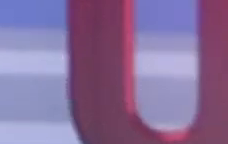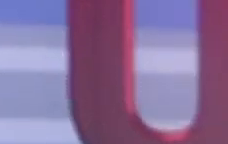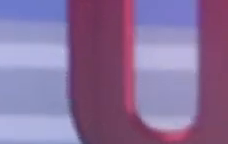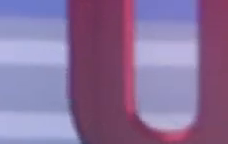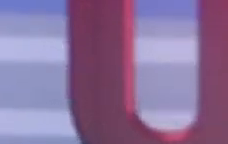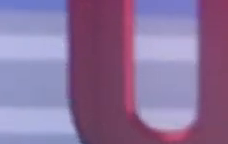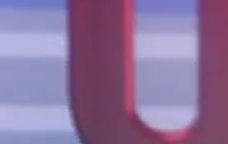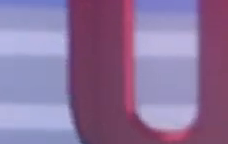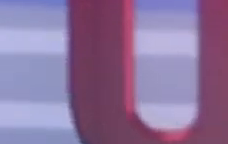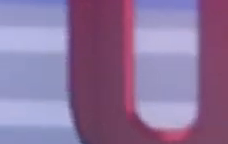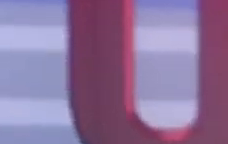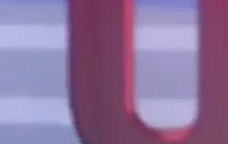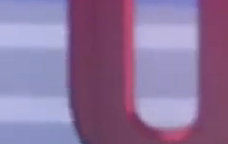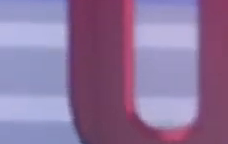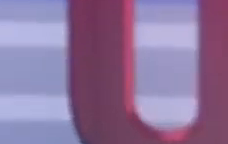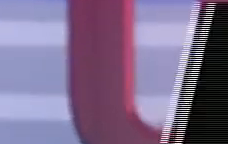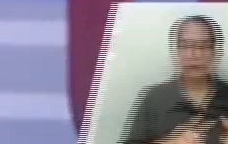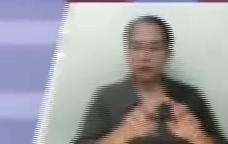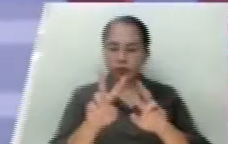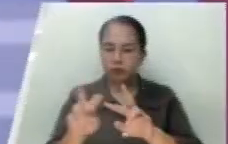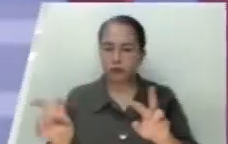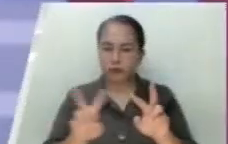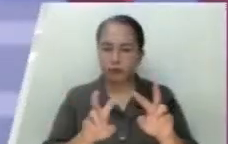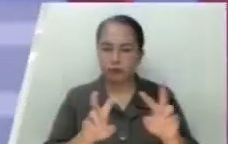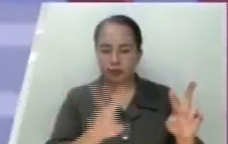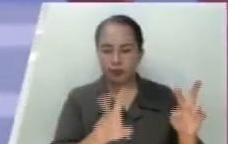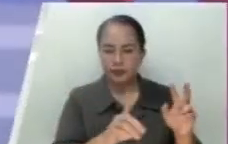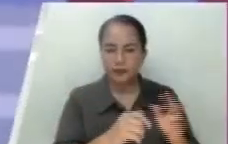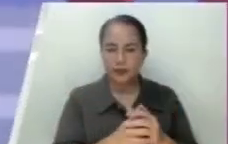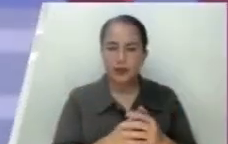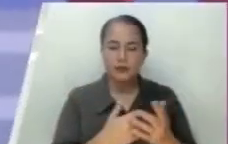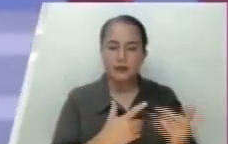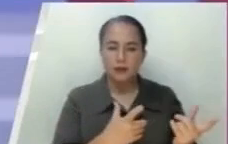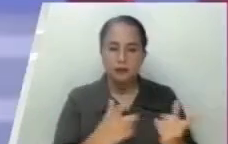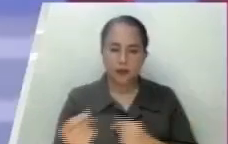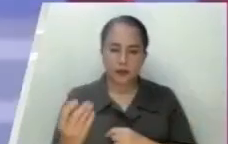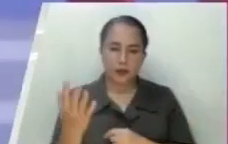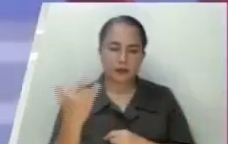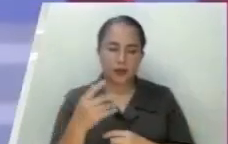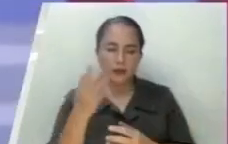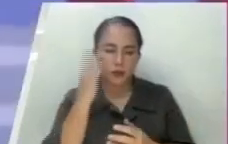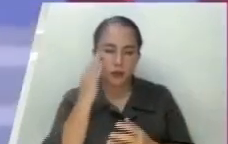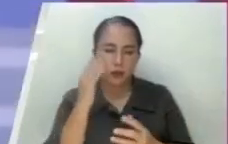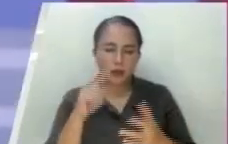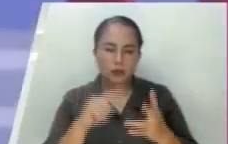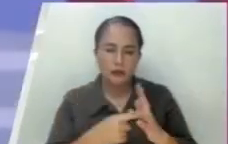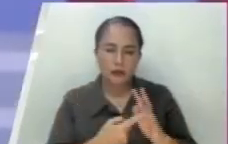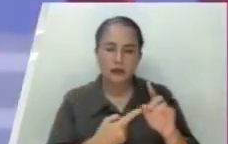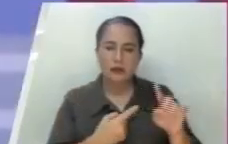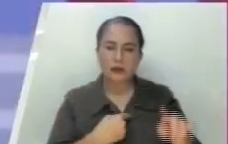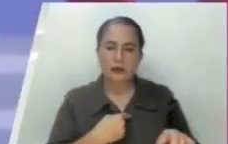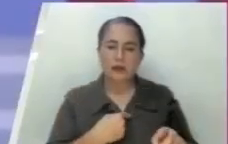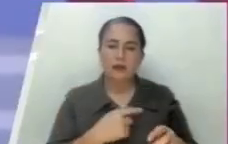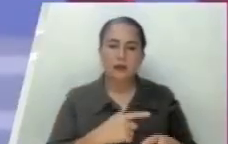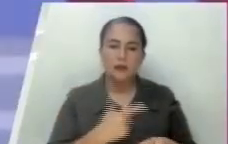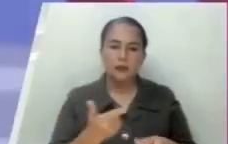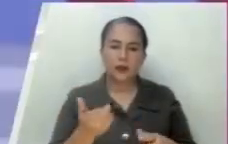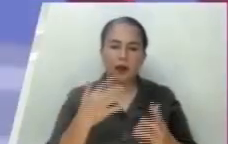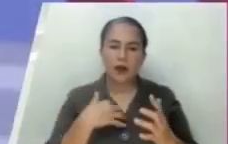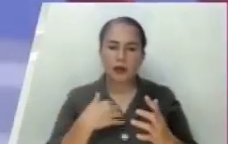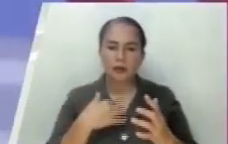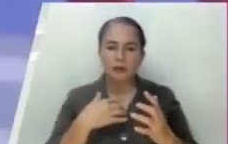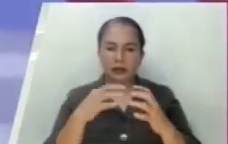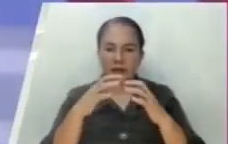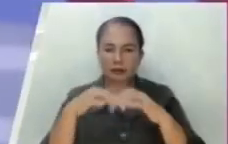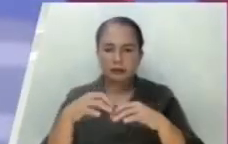kabi-kabilang imbestigasyon na po ang pinag pagulong para matukoy ang ugat ng sunod-sunod na pagpalya ng mga planta ng kuryente